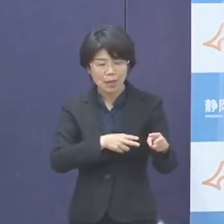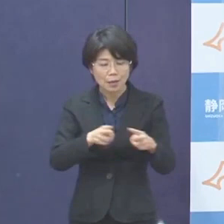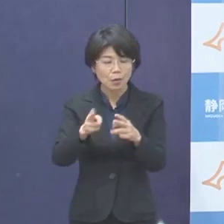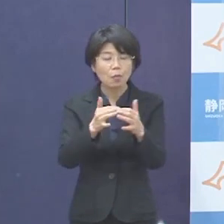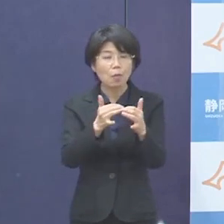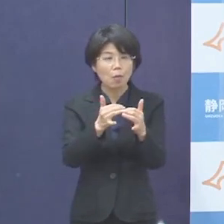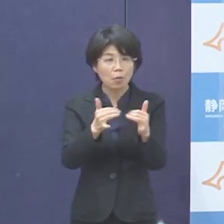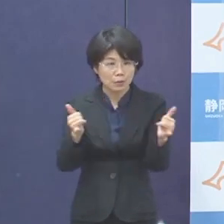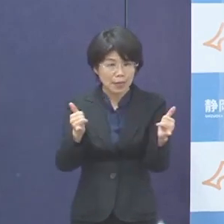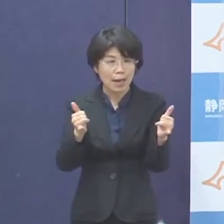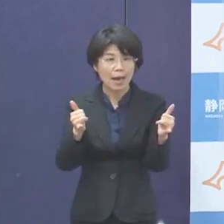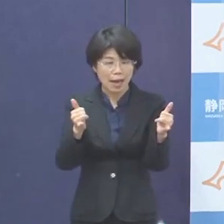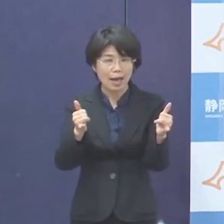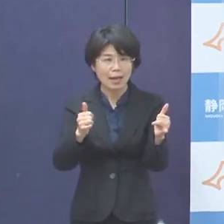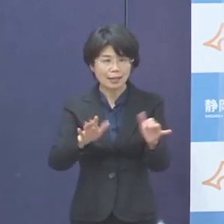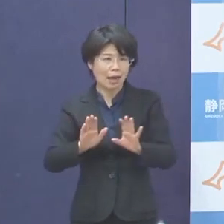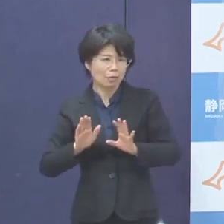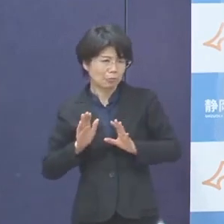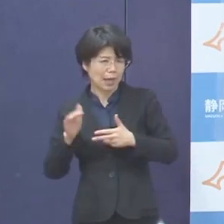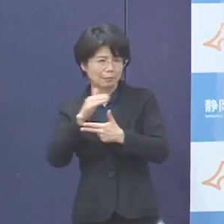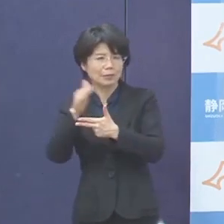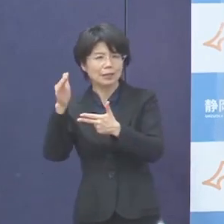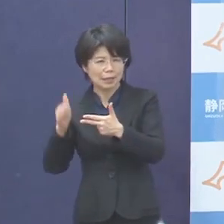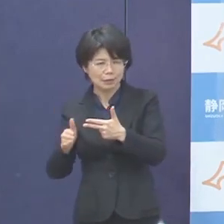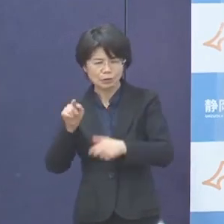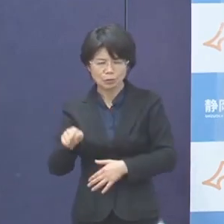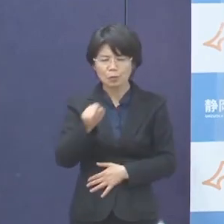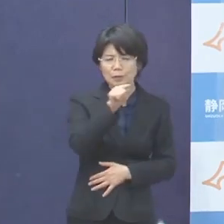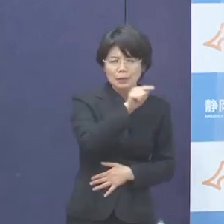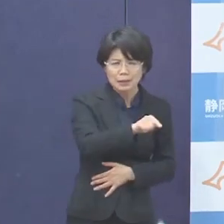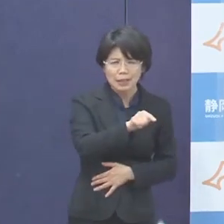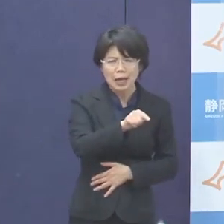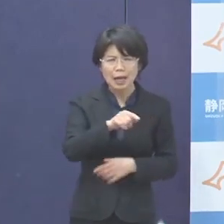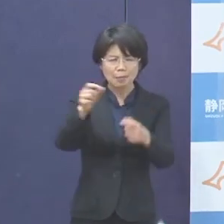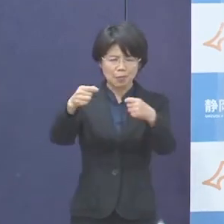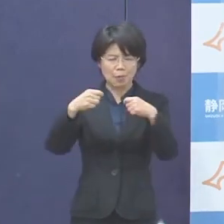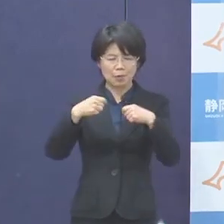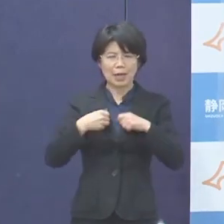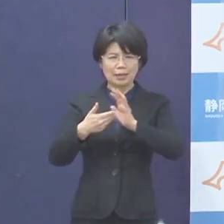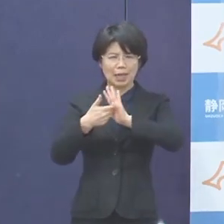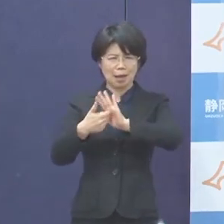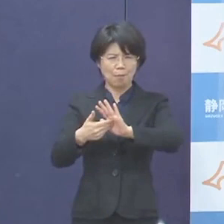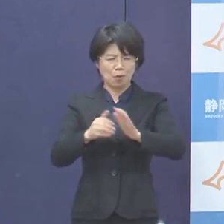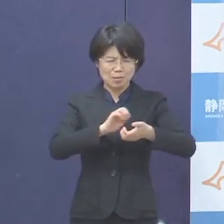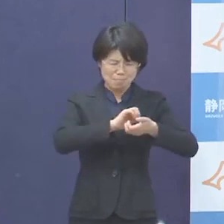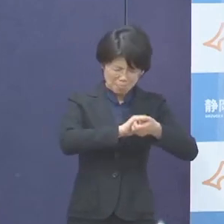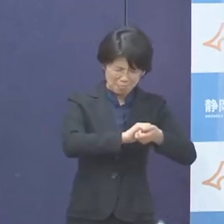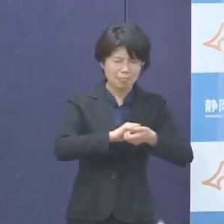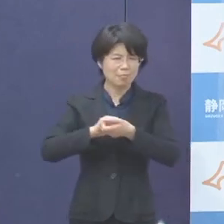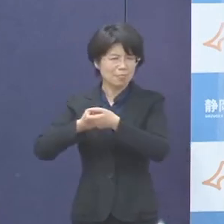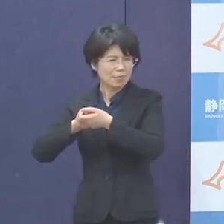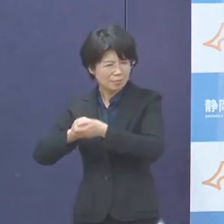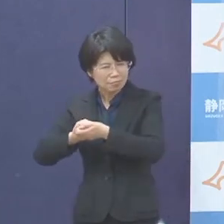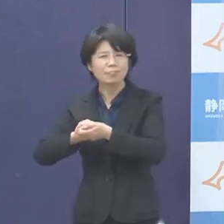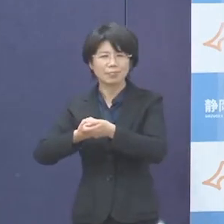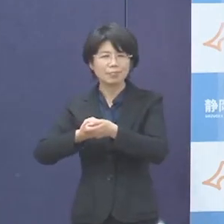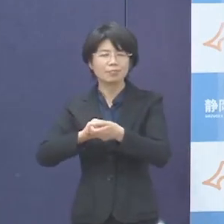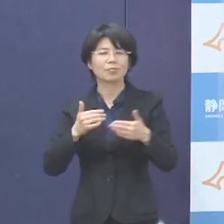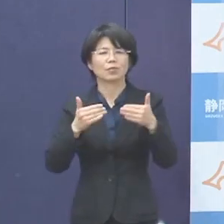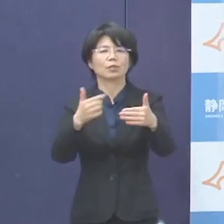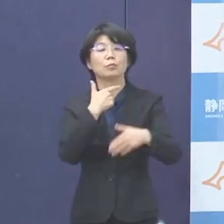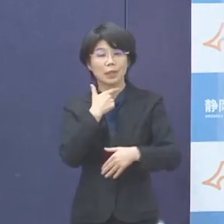内の受け入れ施設双方に対しまして、徹底した感染の防止対策のを呼びかけた上で行ってまいります